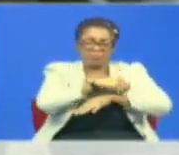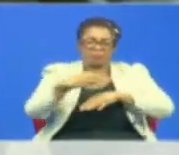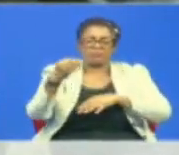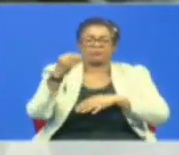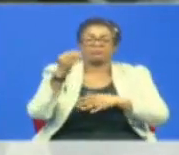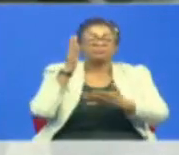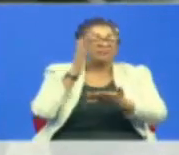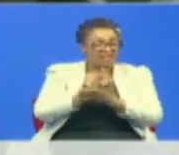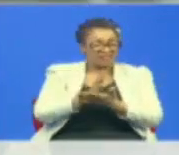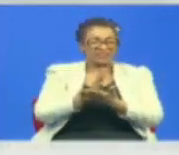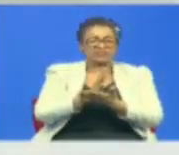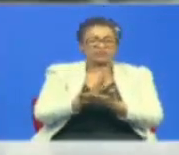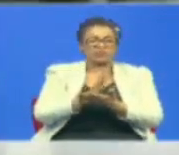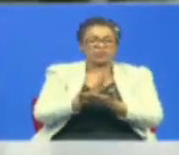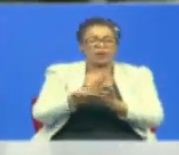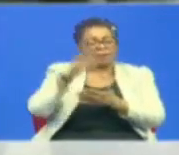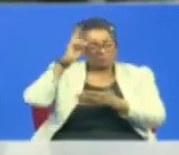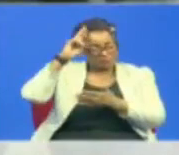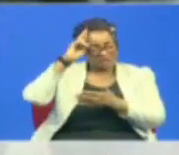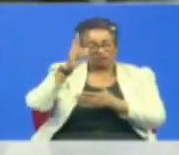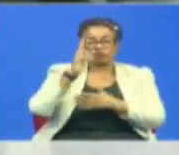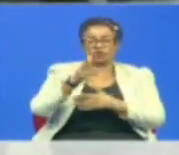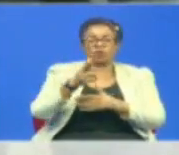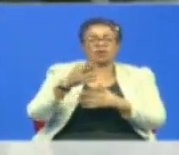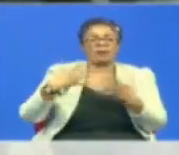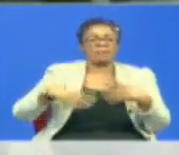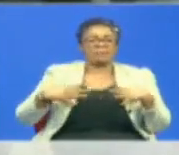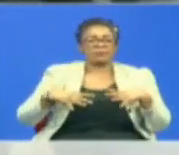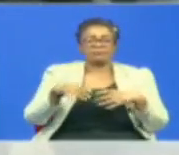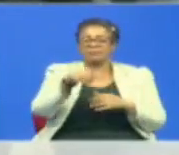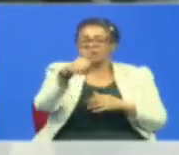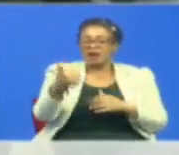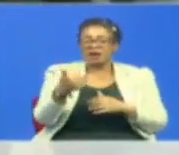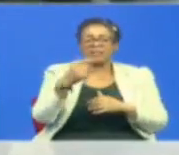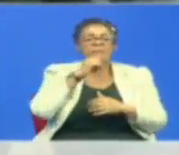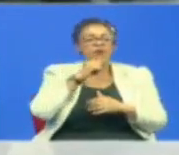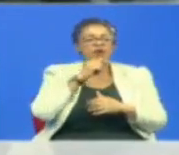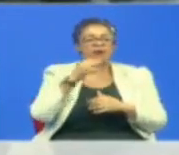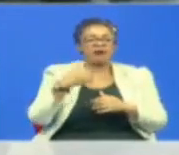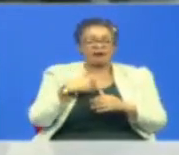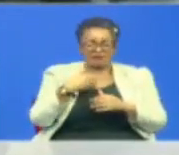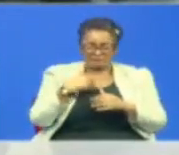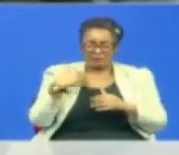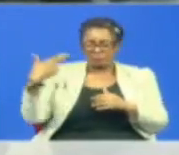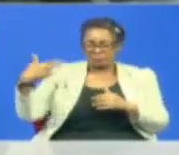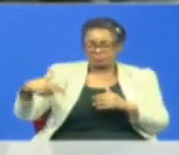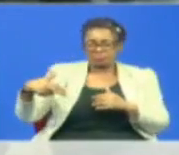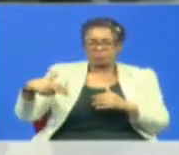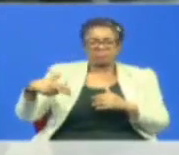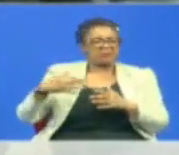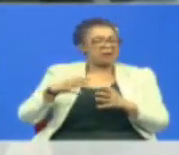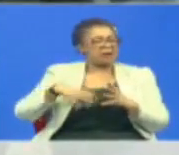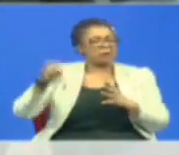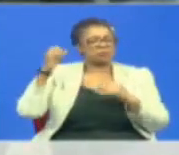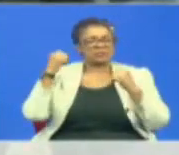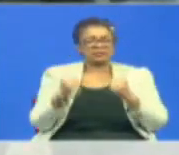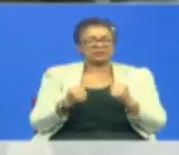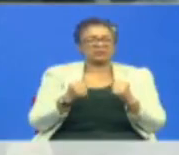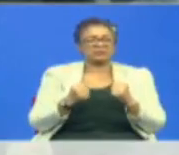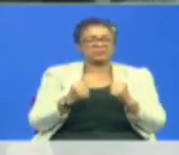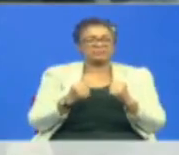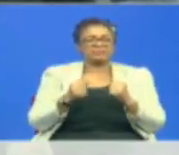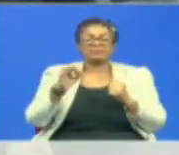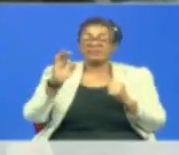ya kwamba ni polisi walipiga watu. Kijana mwingine ako na bullet kwa mguu, hawakuweza kutoa. Yule